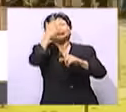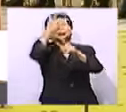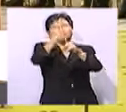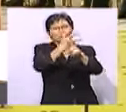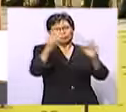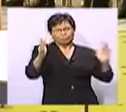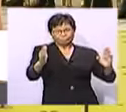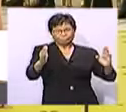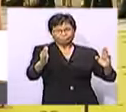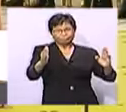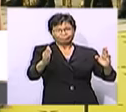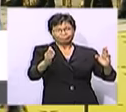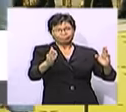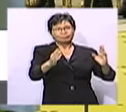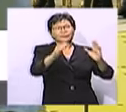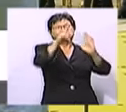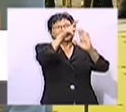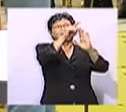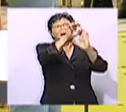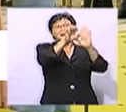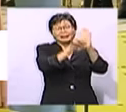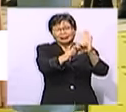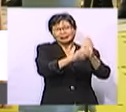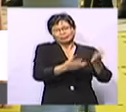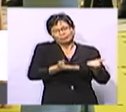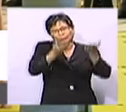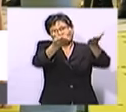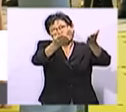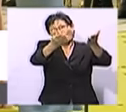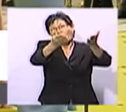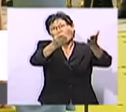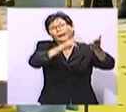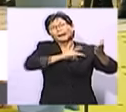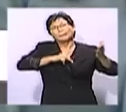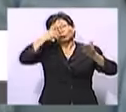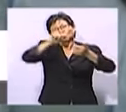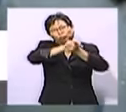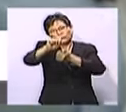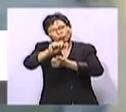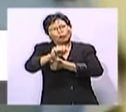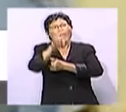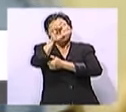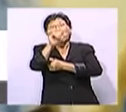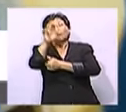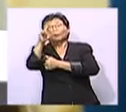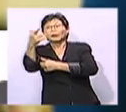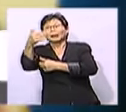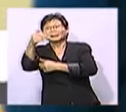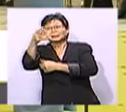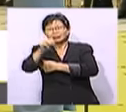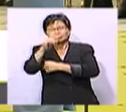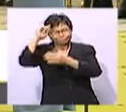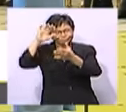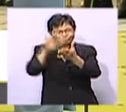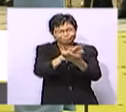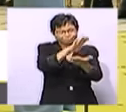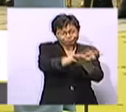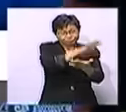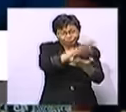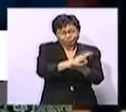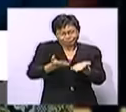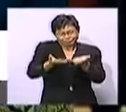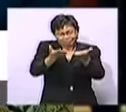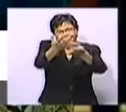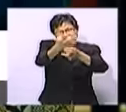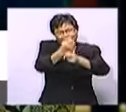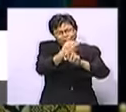kod etika tersebut dibawa ke mesyuarat Kabinet untuk kelulusan. Tan Sri Abu Kasim bagaimanapun yakin kertas cadangan berkaitan